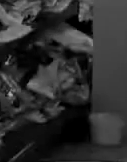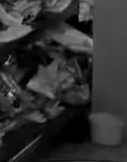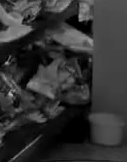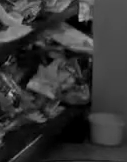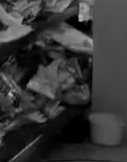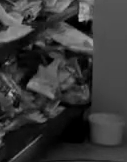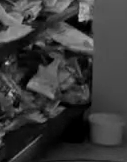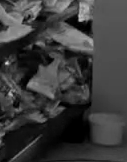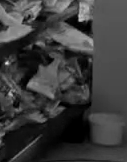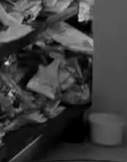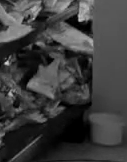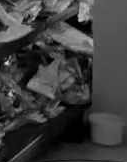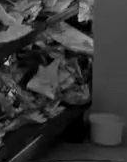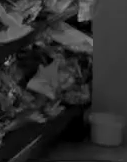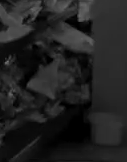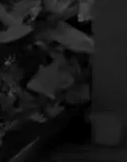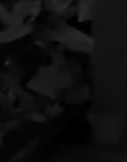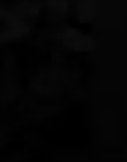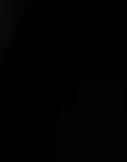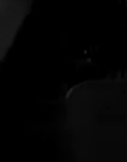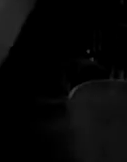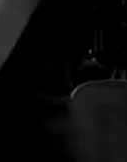เจ๊ไหมครับเงาดีครับ